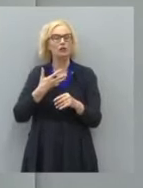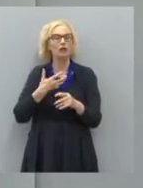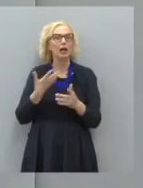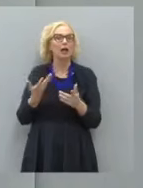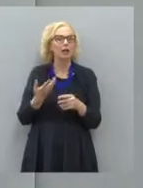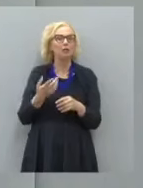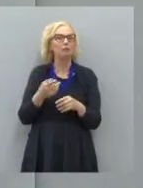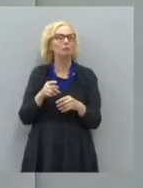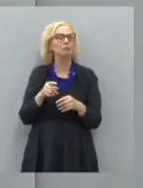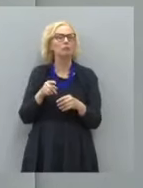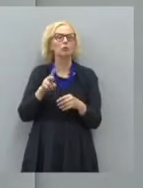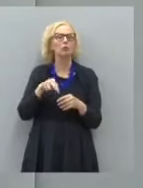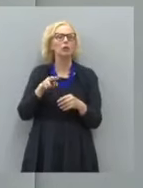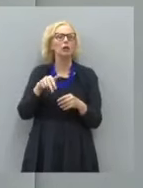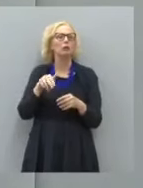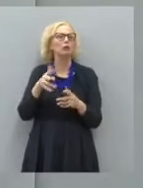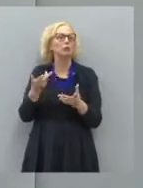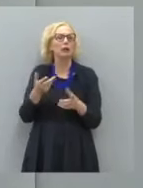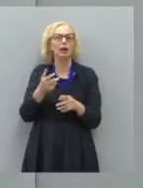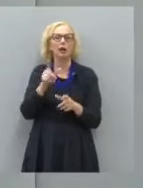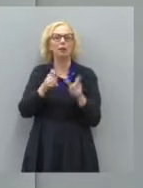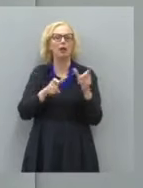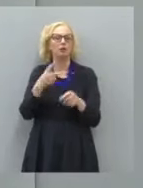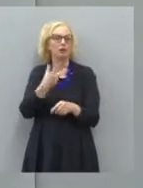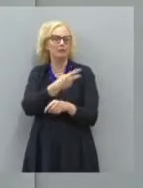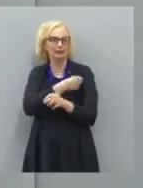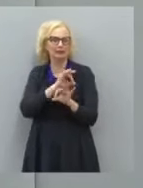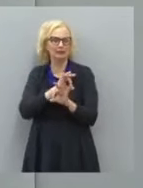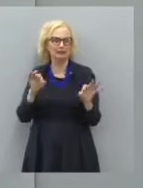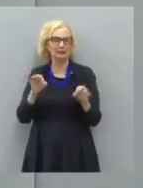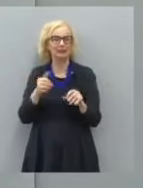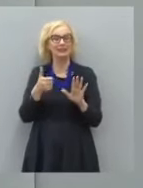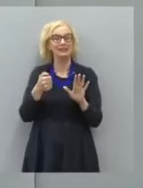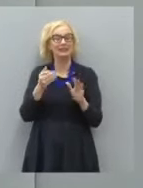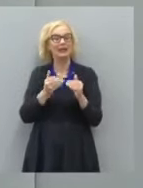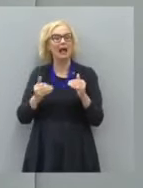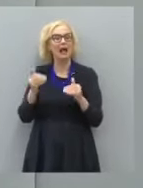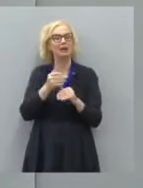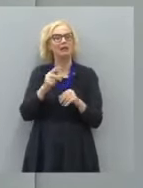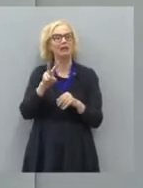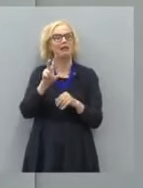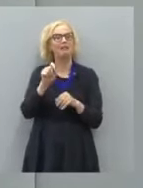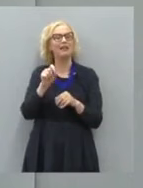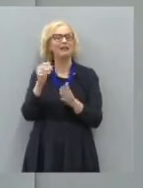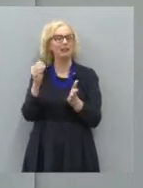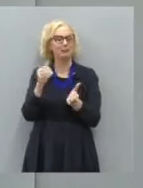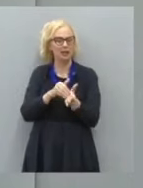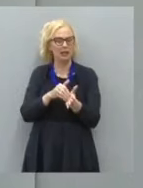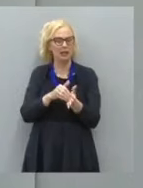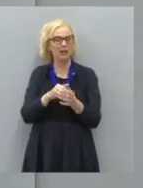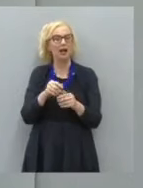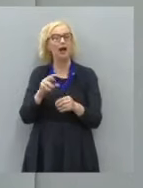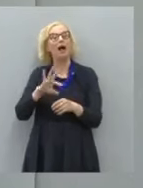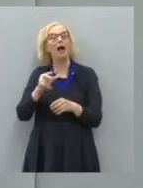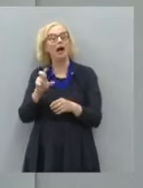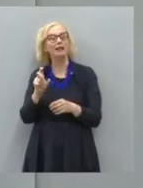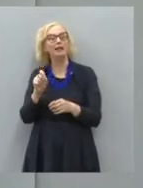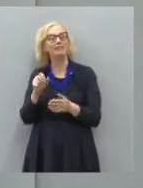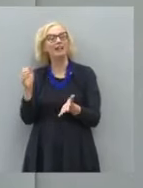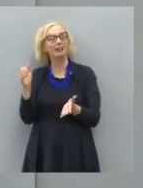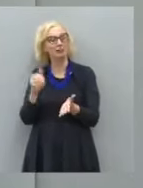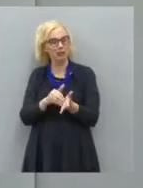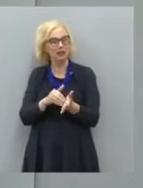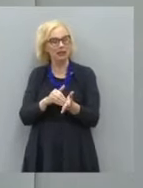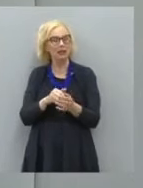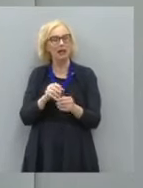migliaia di persone ancora da vaccinare in particolare dai 60 anni in su sono circa 20.000 e altri 20 mila ne abbiamo